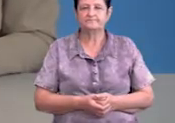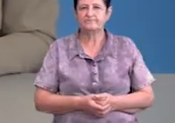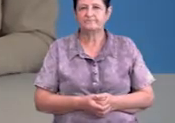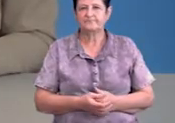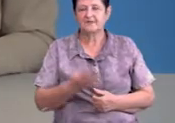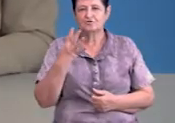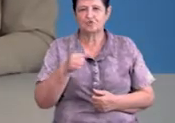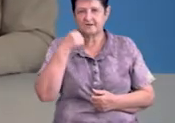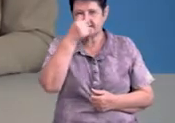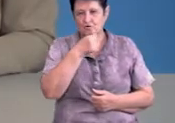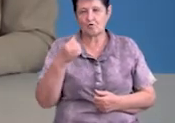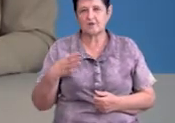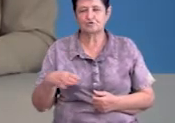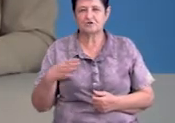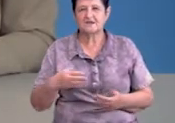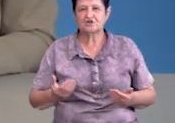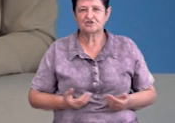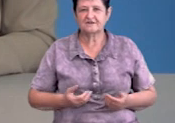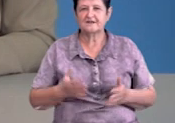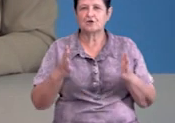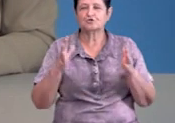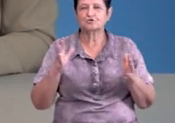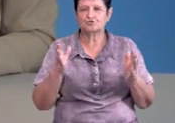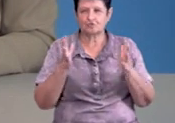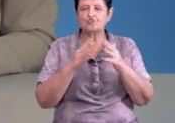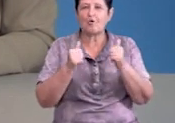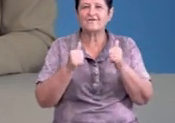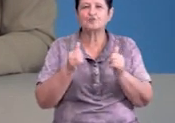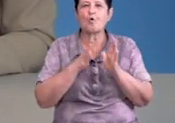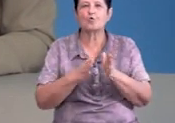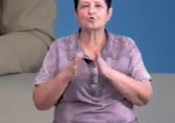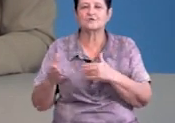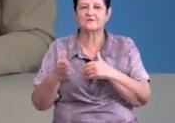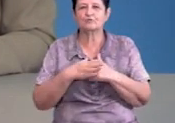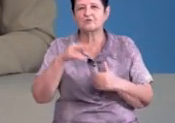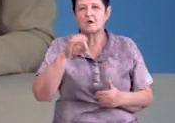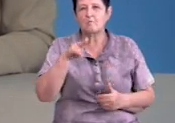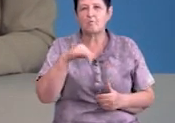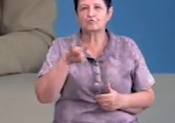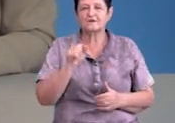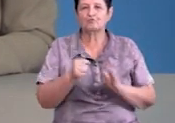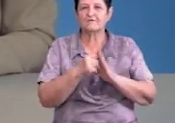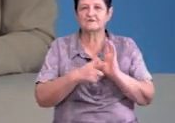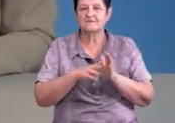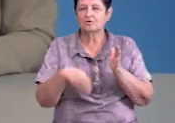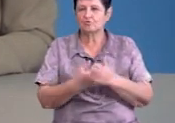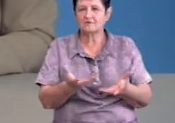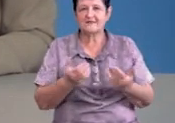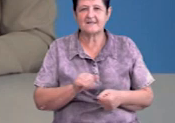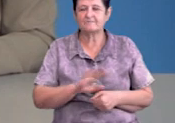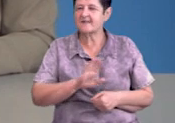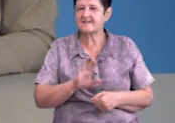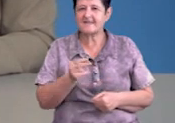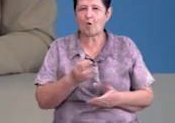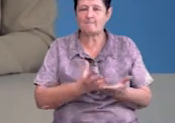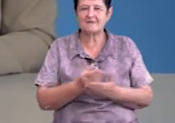Чотири роки очікування. Жителі зруйнованого гуртожитку на вулицю Попудренка, 16 у Чернігові, досі не отримали ані компенсації,